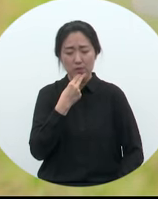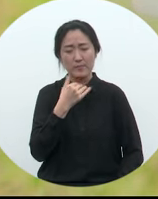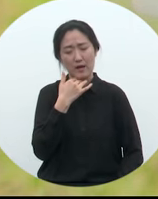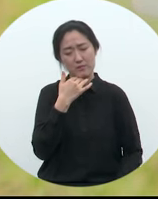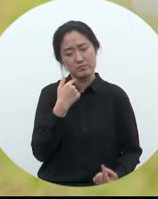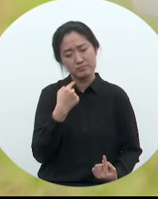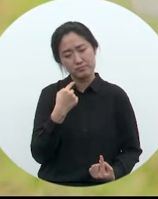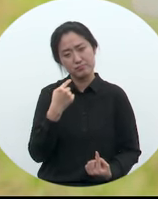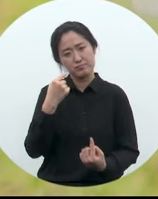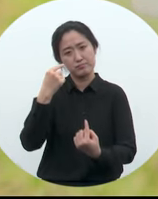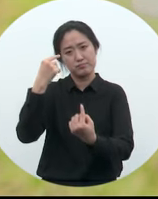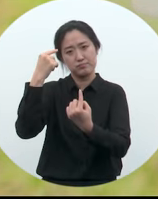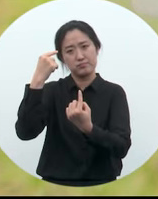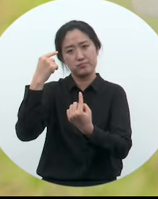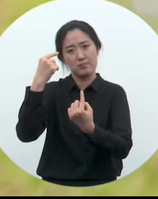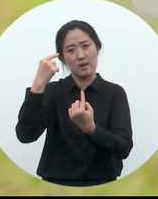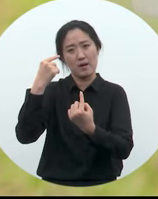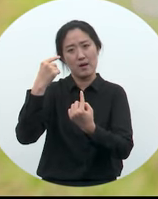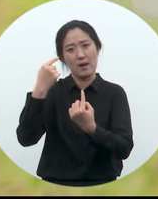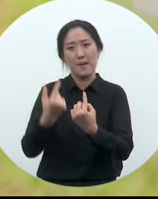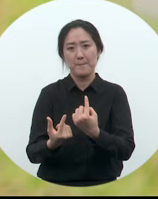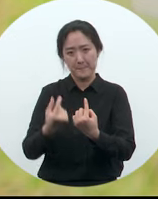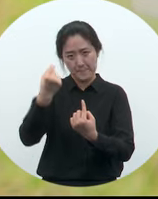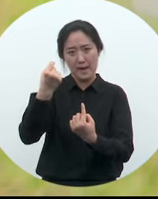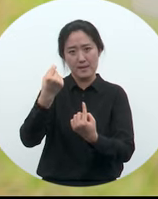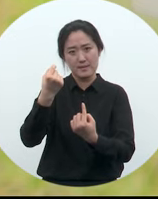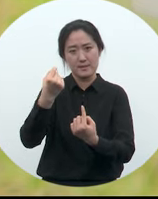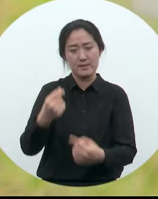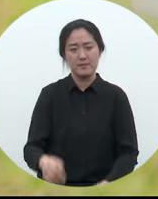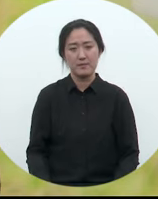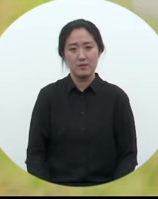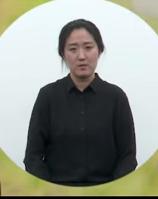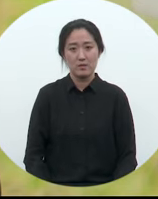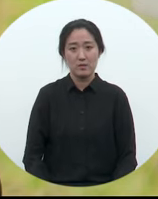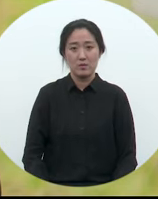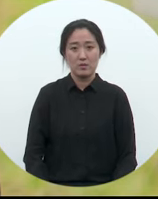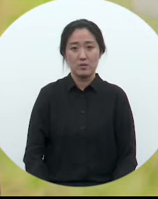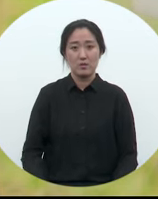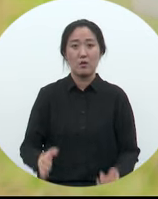오게 됩니다. 그래서 무병장수하기 위해서는 근육